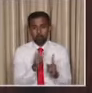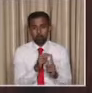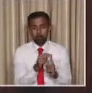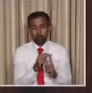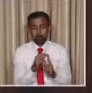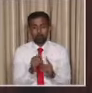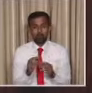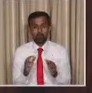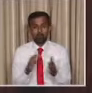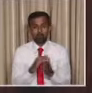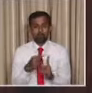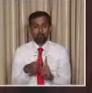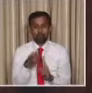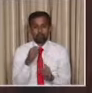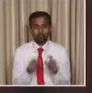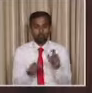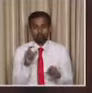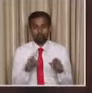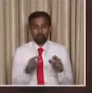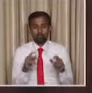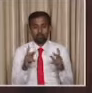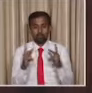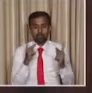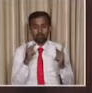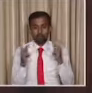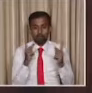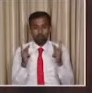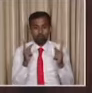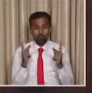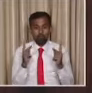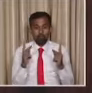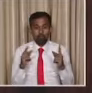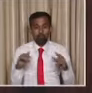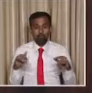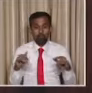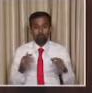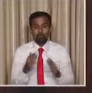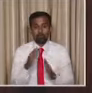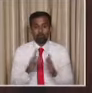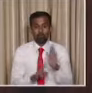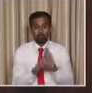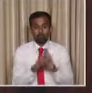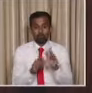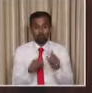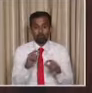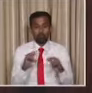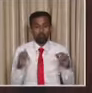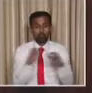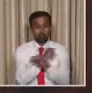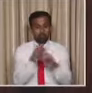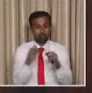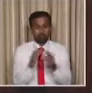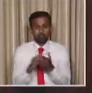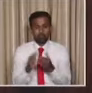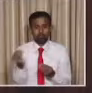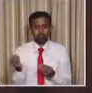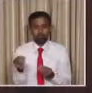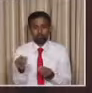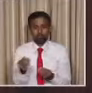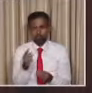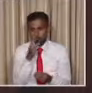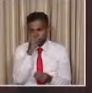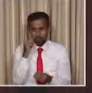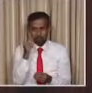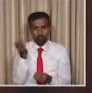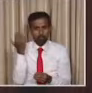එක සංවර්ධනය කරලා මිනිස්සුන්ගේ සංචාරක ව්‍යාපාරයේ විශේෂයෙන් උතුරේ ජනතාවට එහාට මෙහාට යන්න මේ වැඩේ කරා. මේ දැන් මාසෙකට